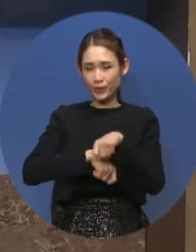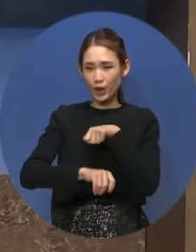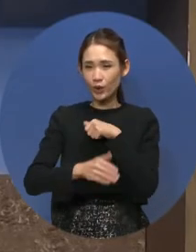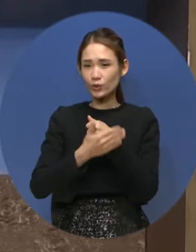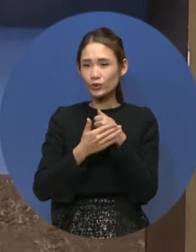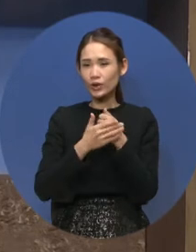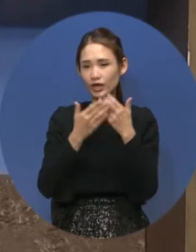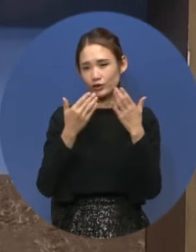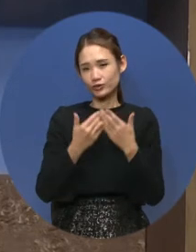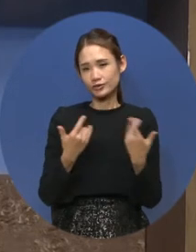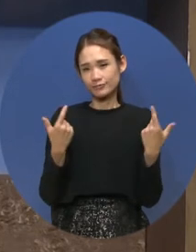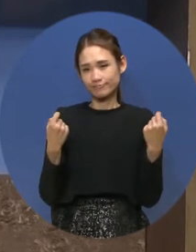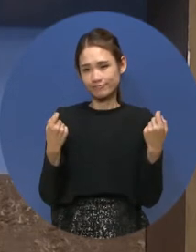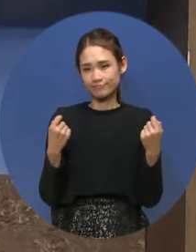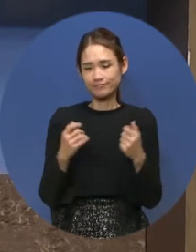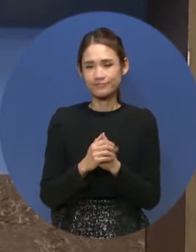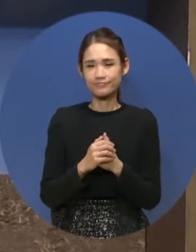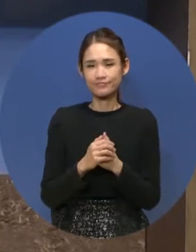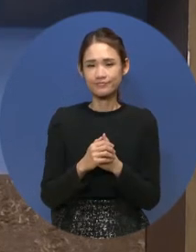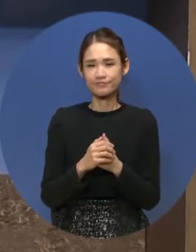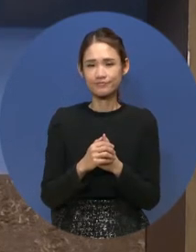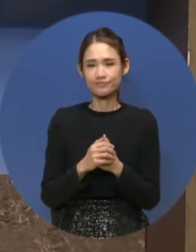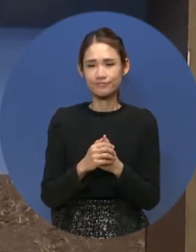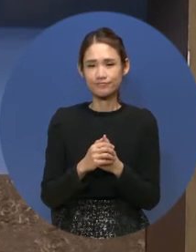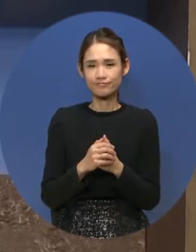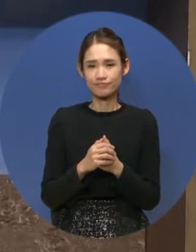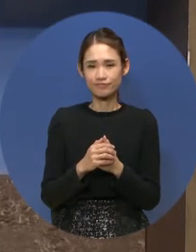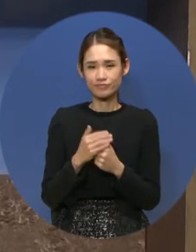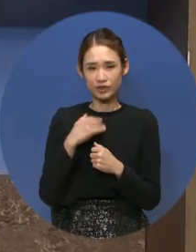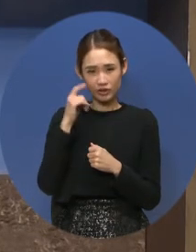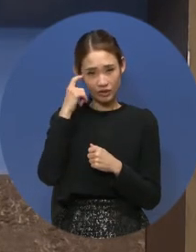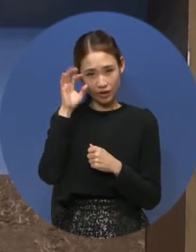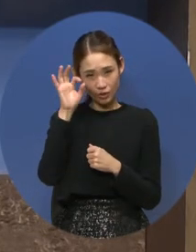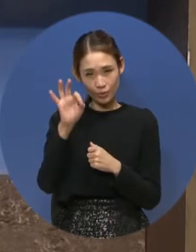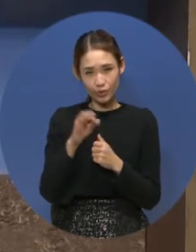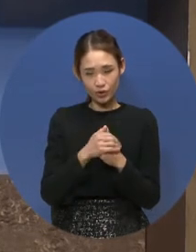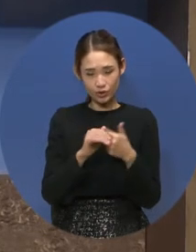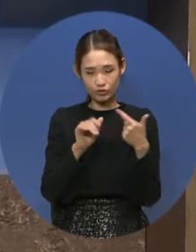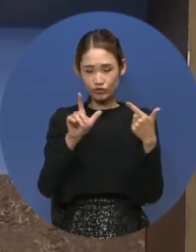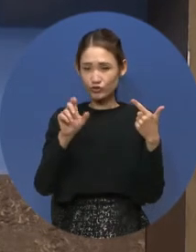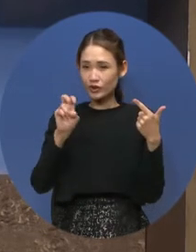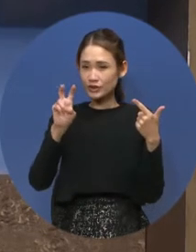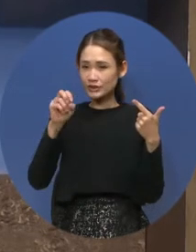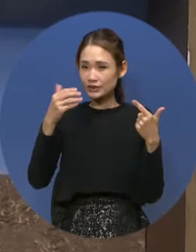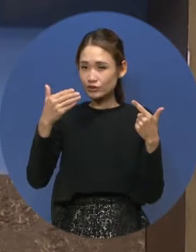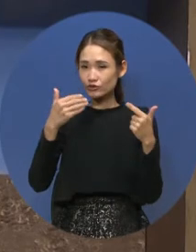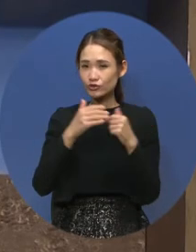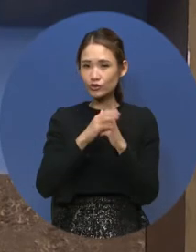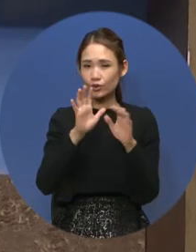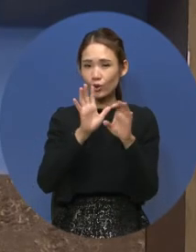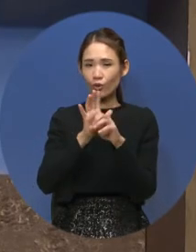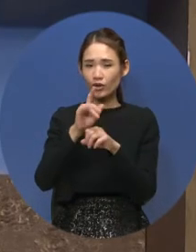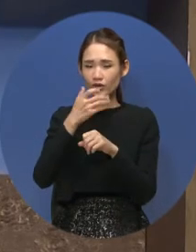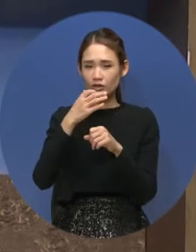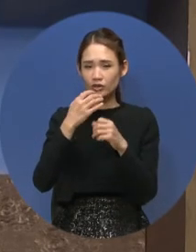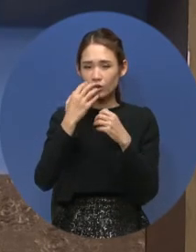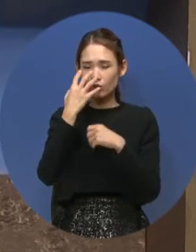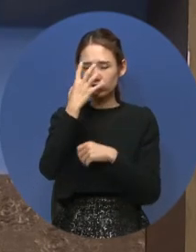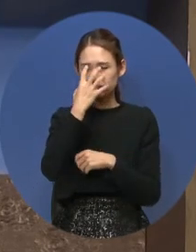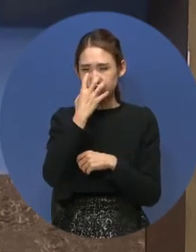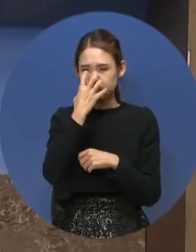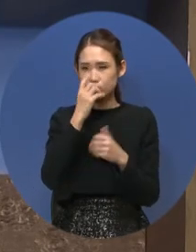네. 도와주신 것 같은데요. 그리고 제가 보니까 6월 29일에 열린 코로나 블루 극복 세미나에